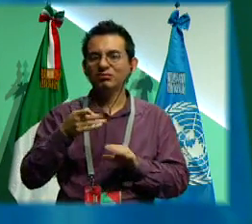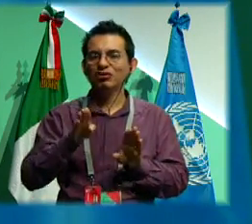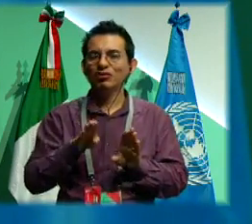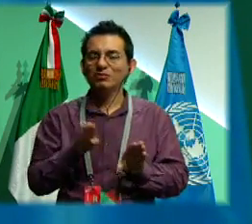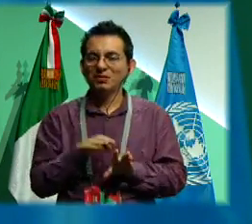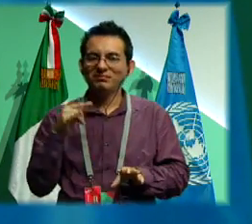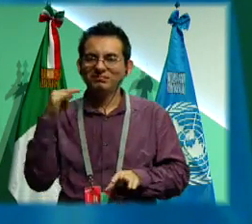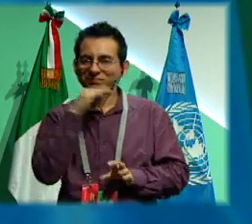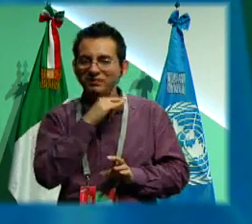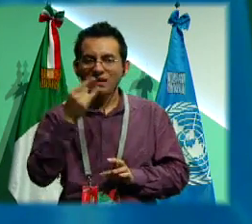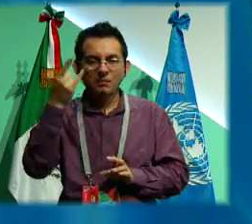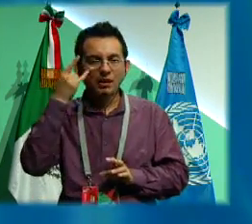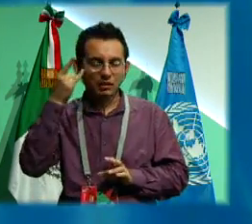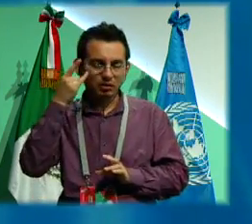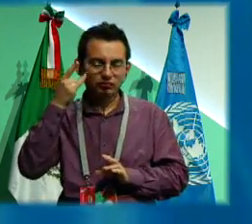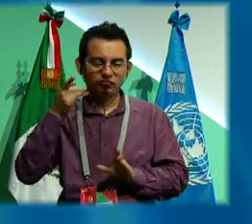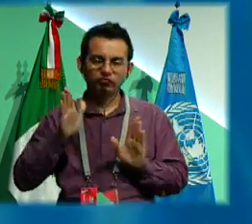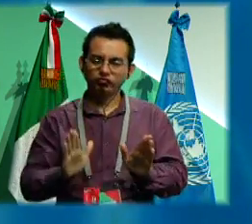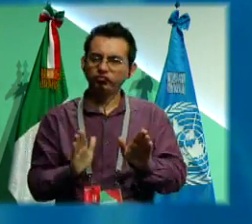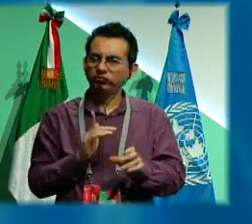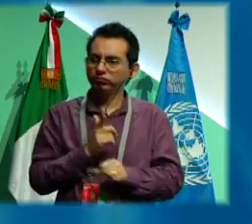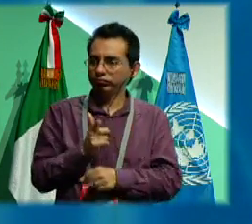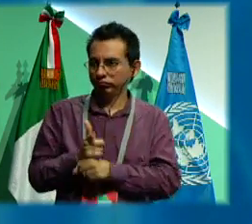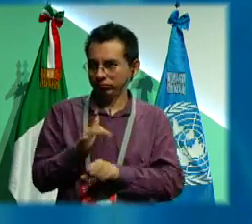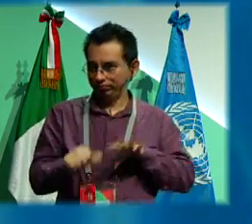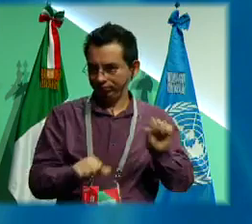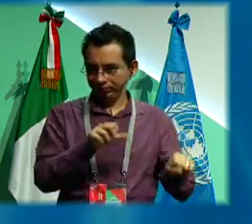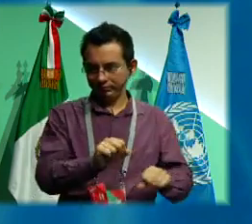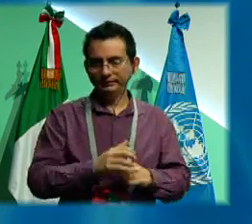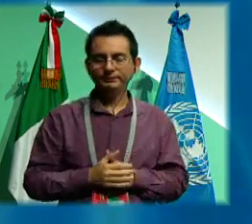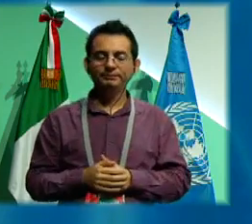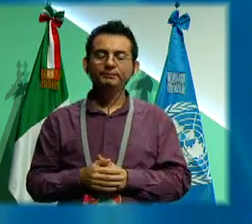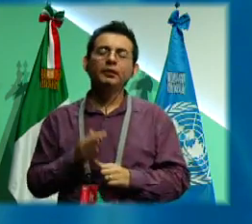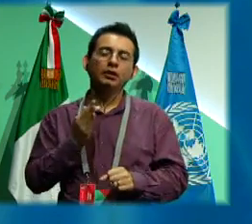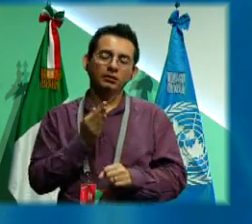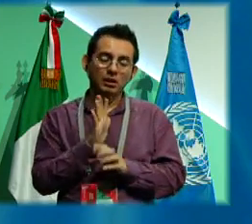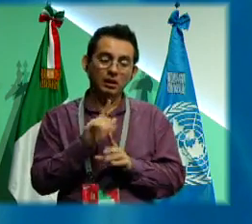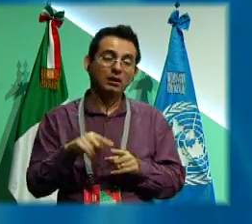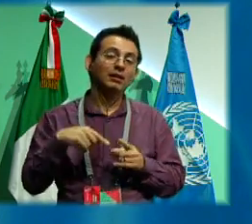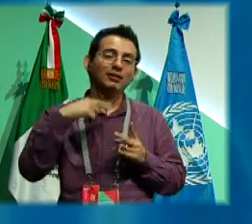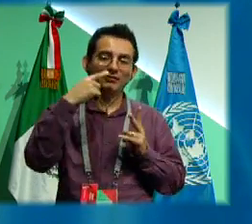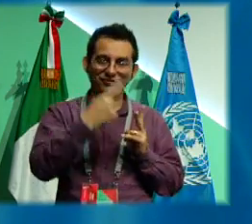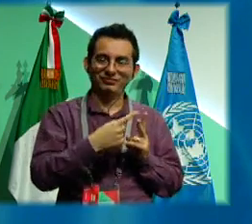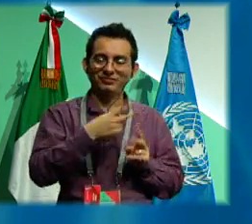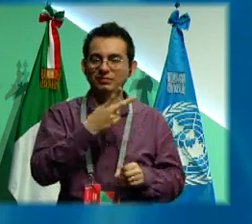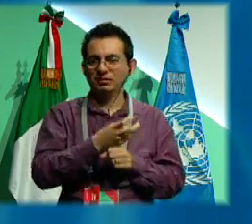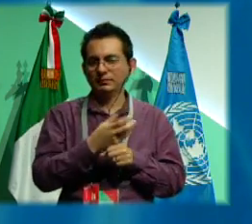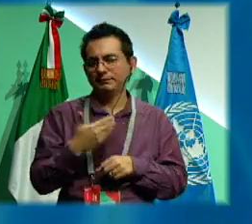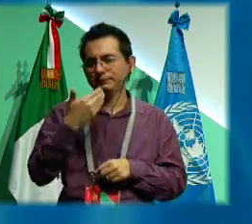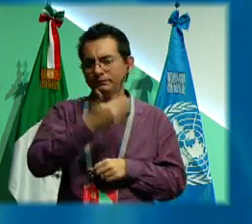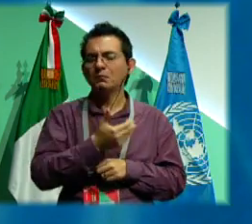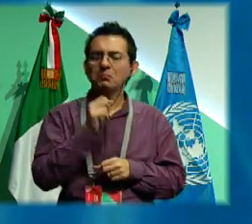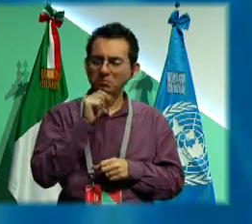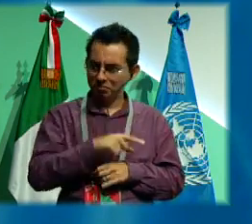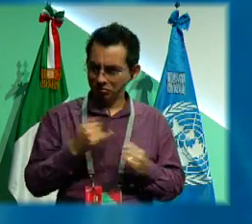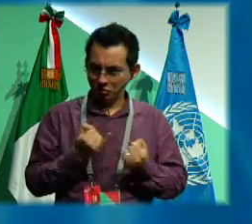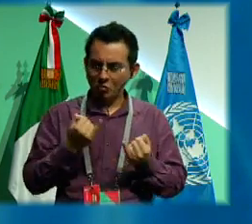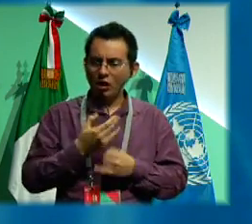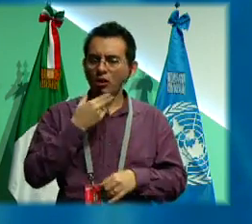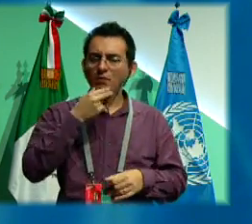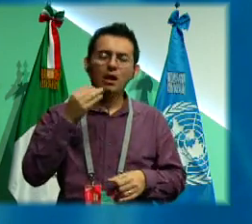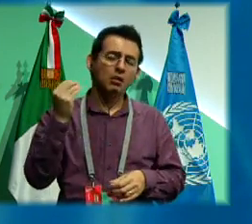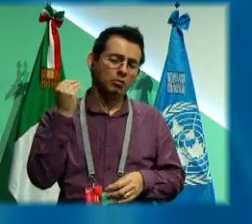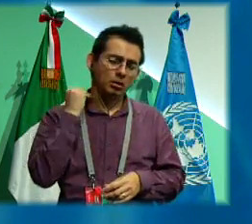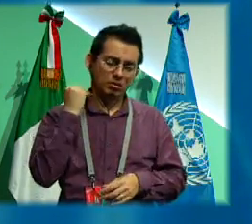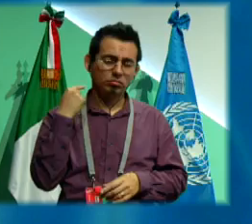Consumers International. Il est avocat en matière de propriété intellectuelle et un consultant en matière